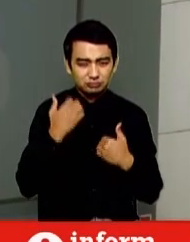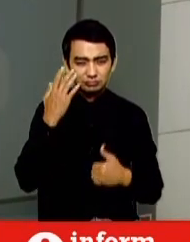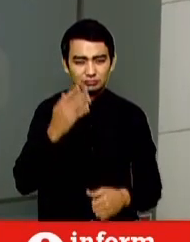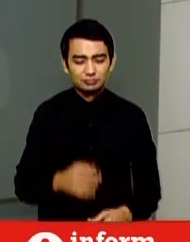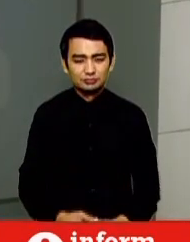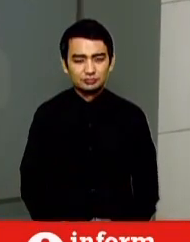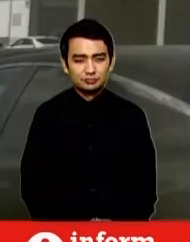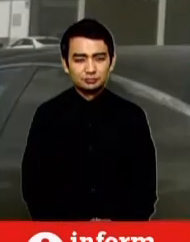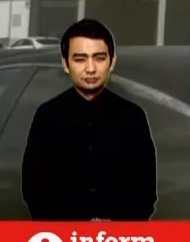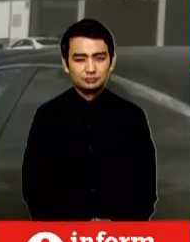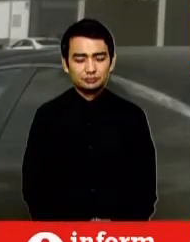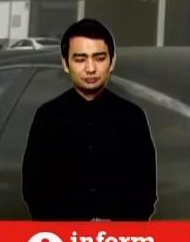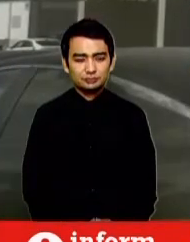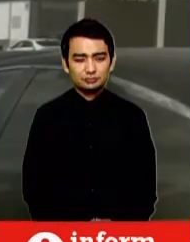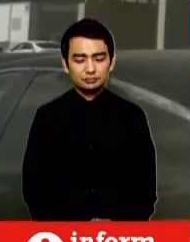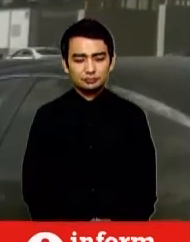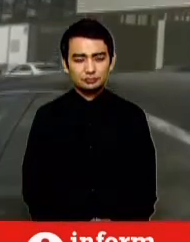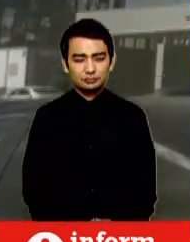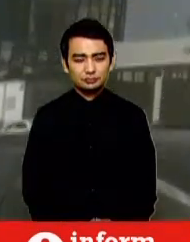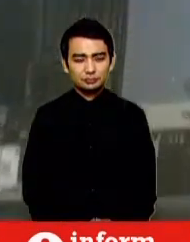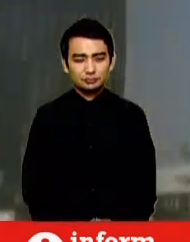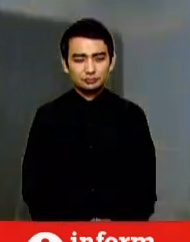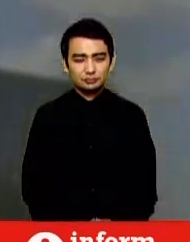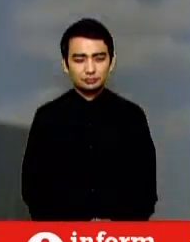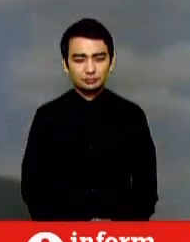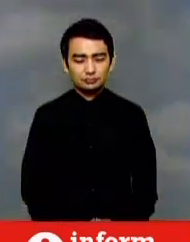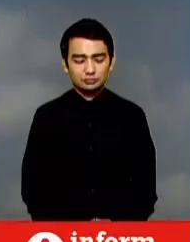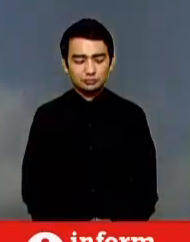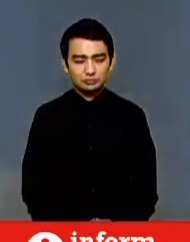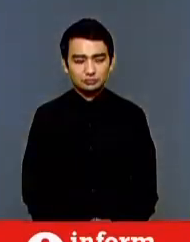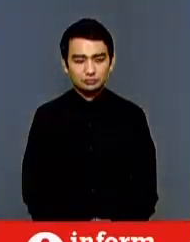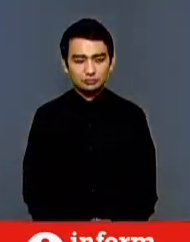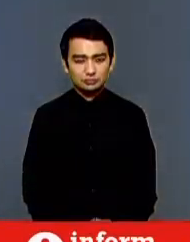Нұрболат Жаңабекұлы, Нұркен Тоқмұрзин, Информбюро, Астана.